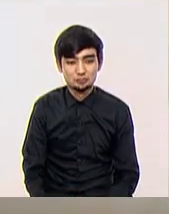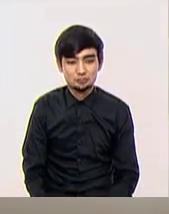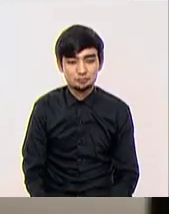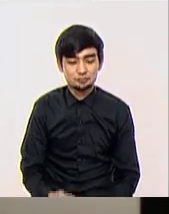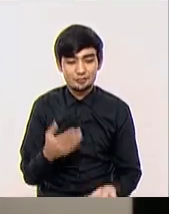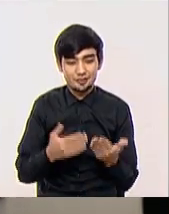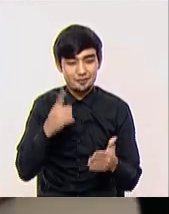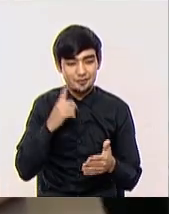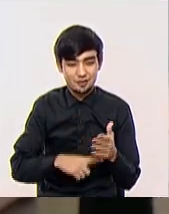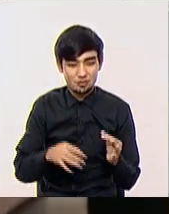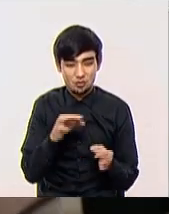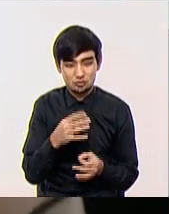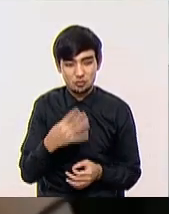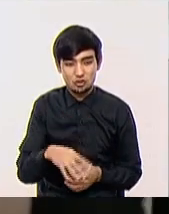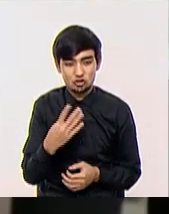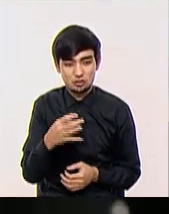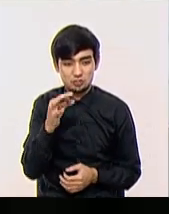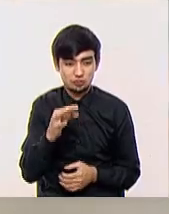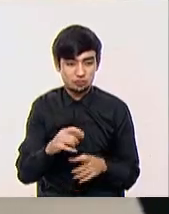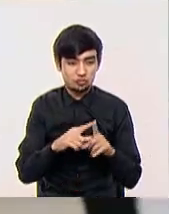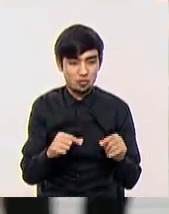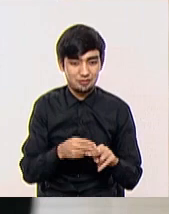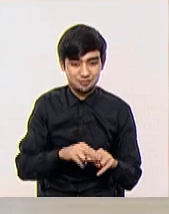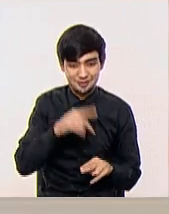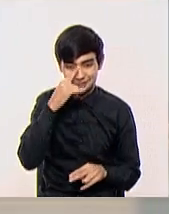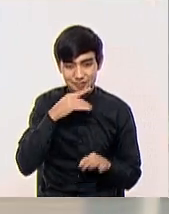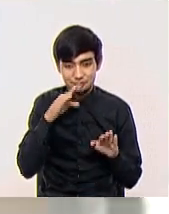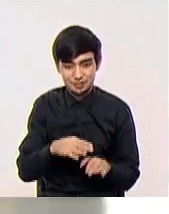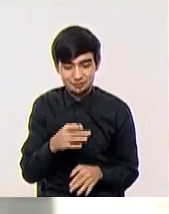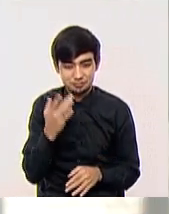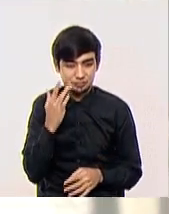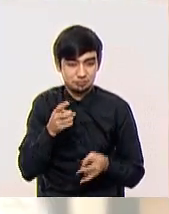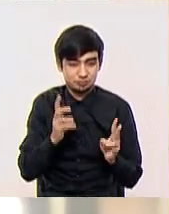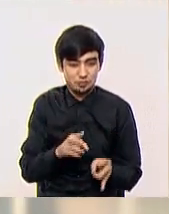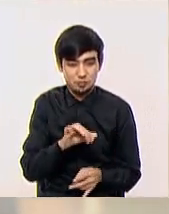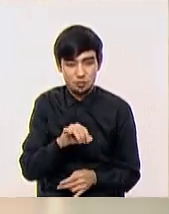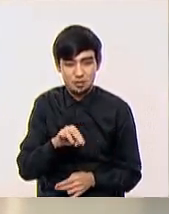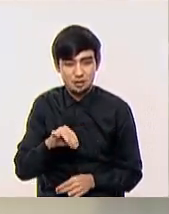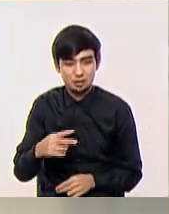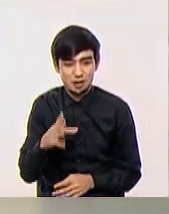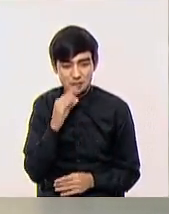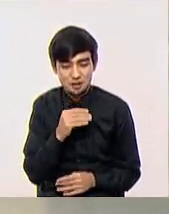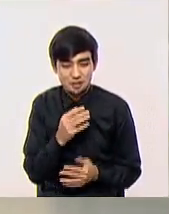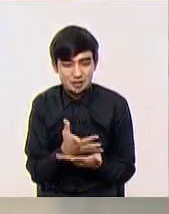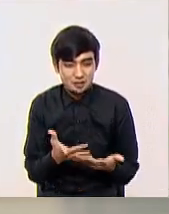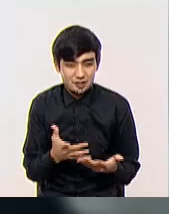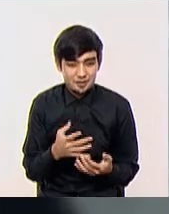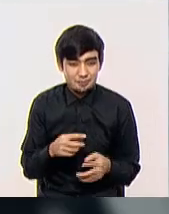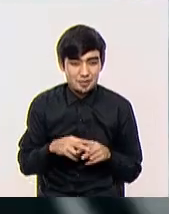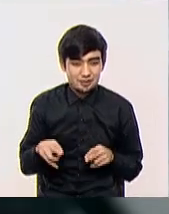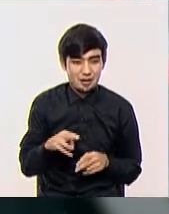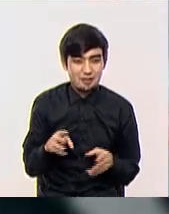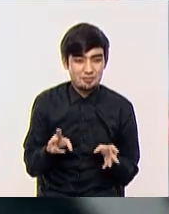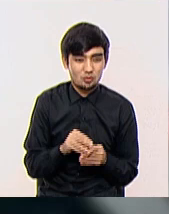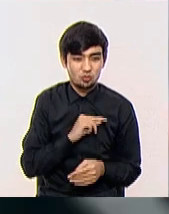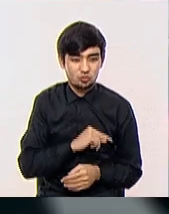Если верить статистике, 44% школьников в Казахстане являются жертвами буллинга. Чаще всего травли устраивают сверстники.